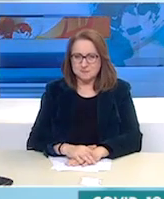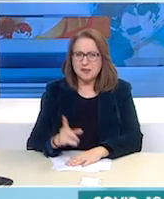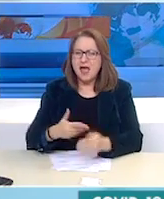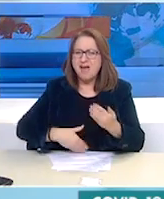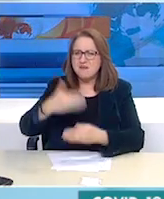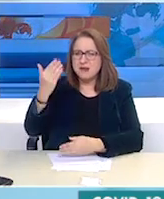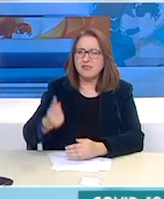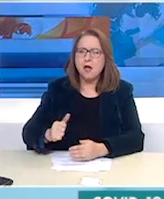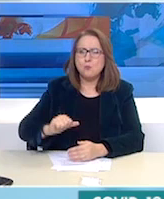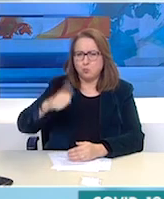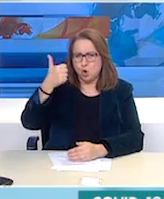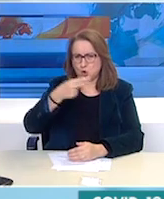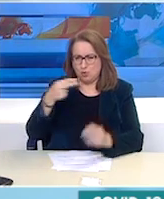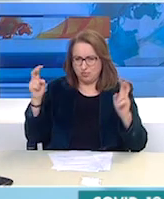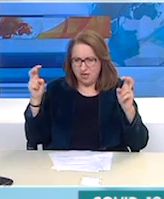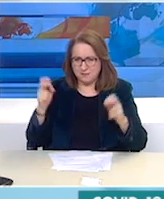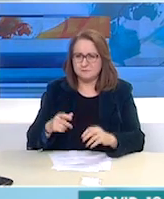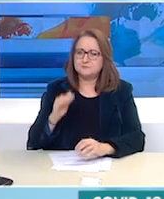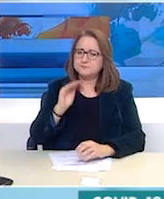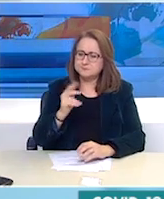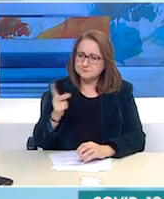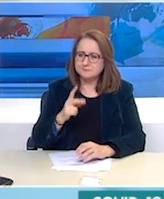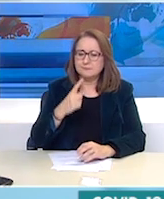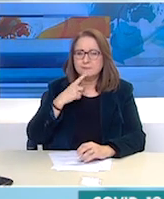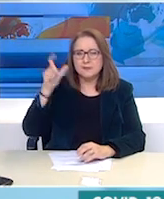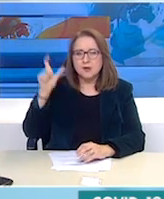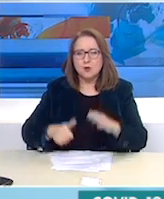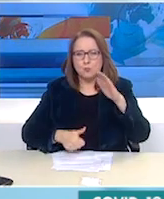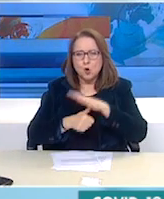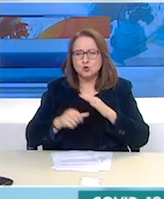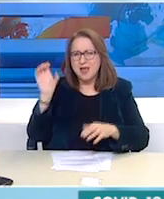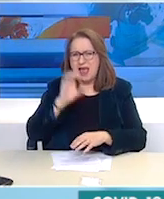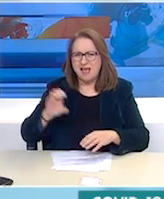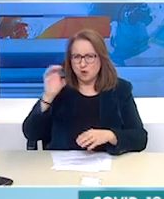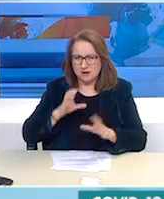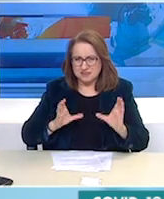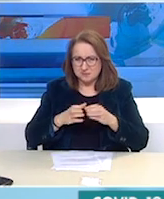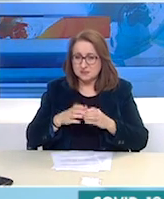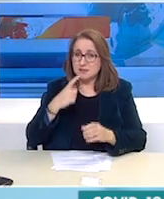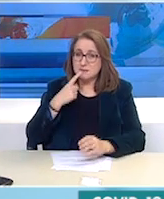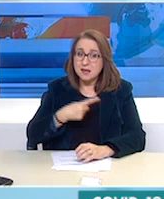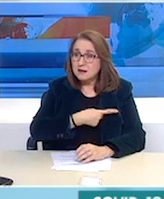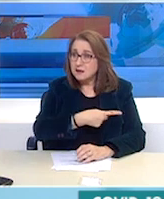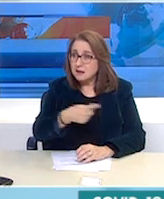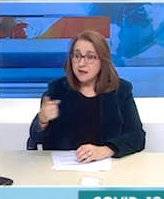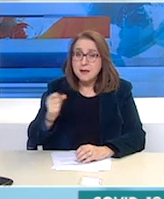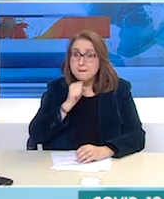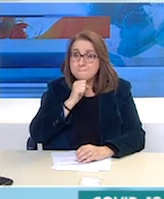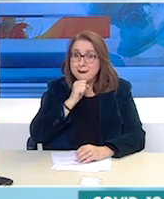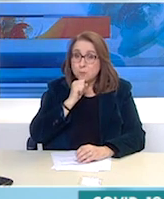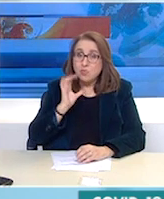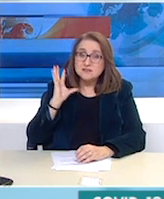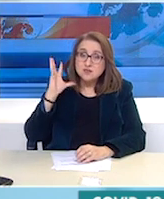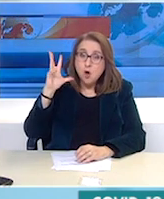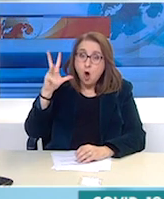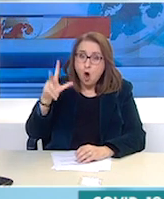Χαρδαλιά, η πρόεδρος της Ευρωπαϊκής Επιτροπής, Ούρσουλα Φοντερ Λάιεν, κάλεσε χθες τους ηλικιωμένους να παραμείνουν σε περιορισμό μέχρι το τέλος